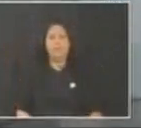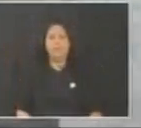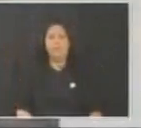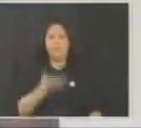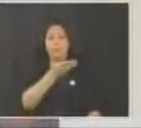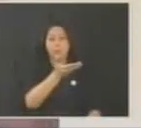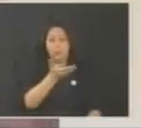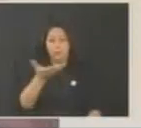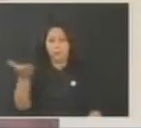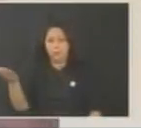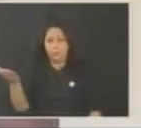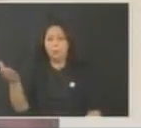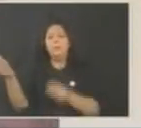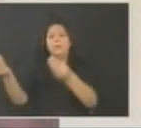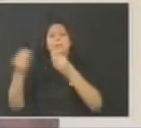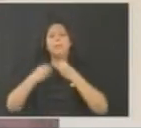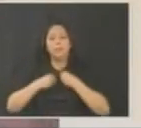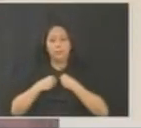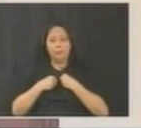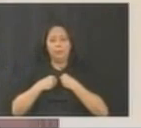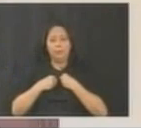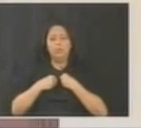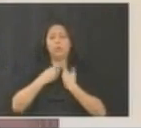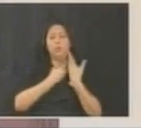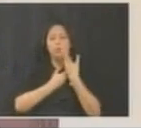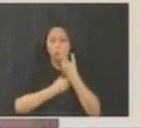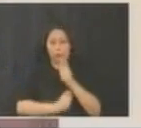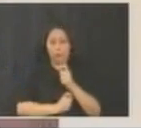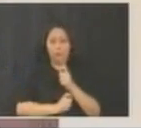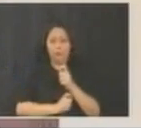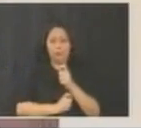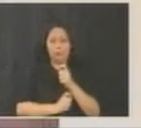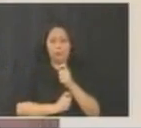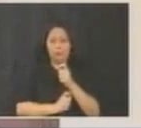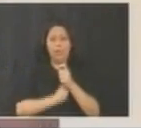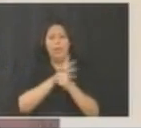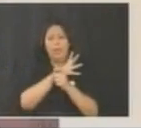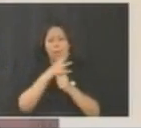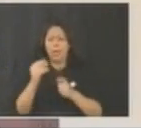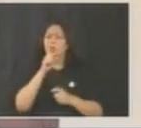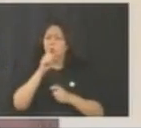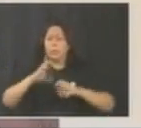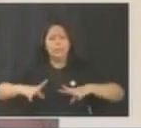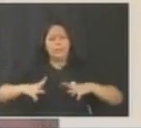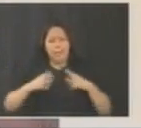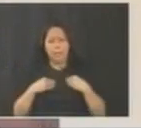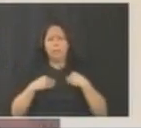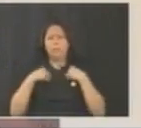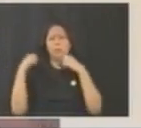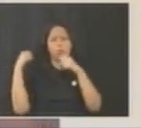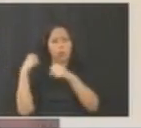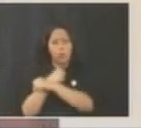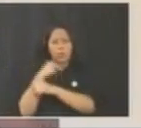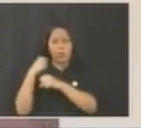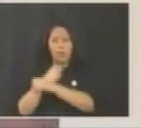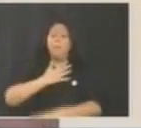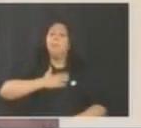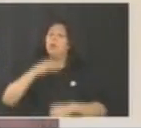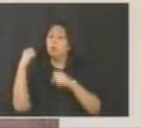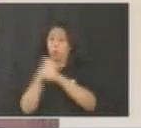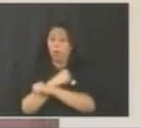Kayong nagbigay ng inyong at umako ng ating laban bilang laban niyo